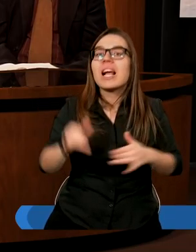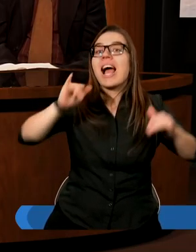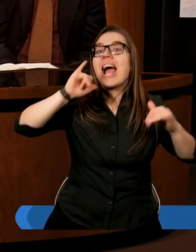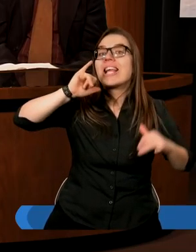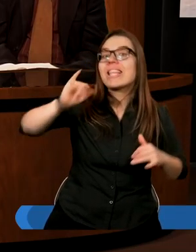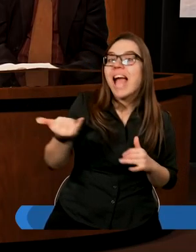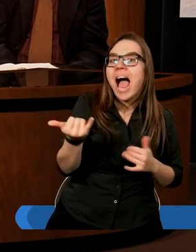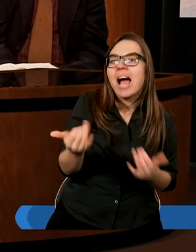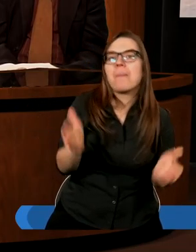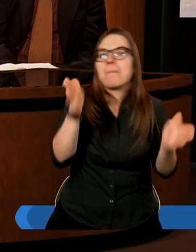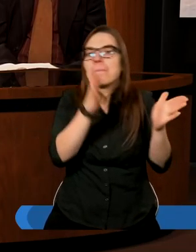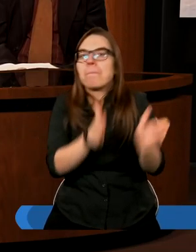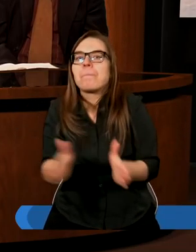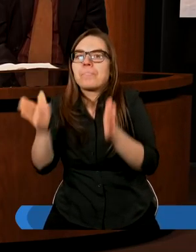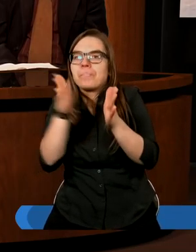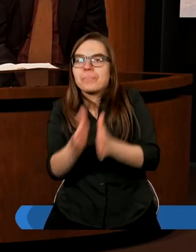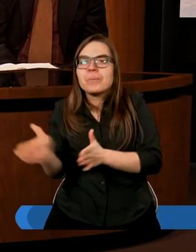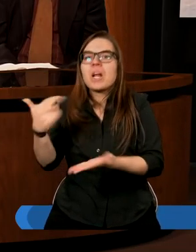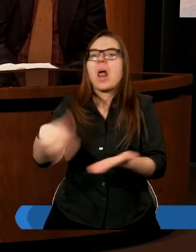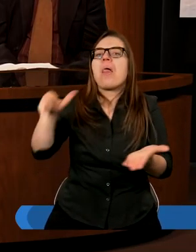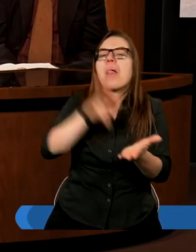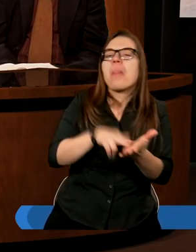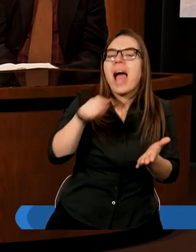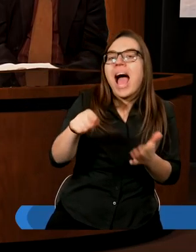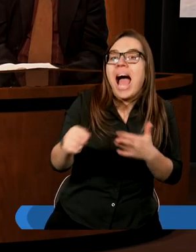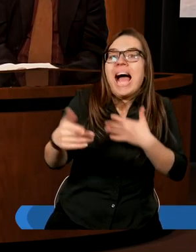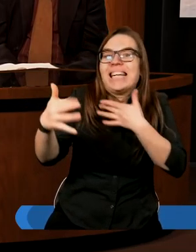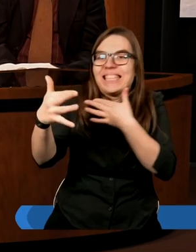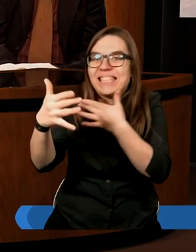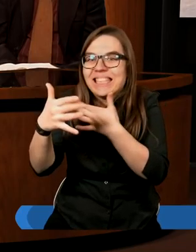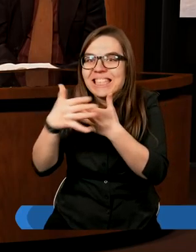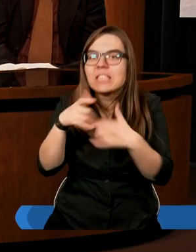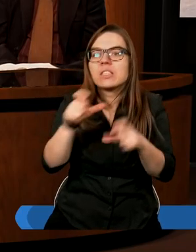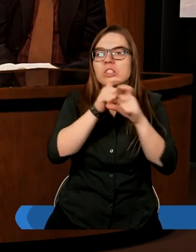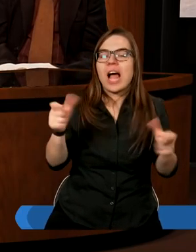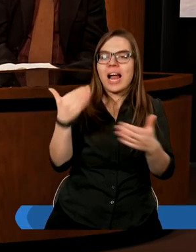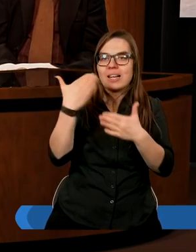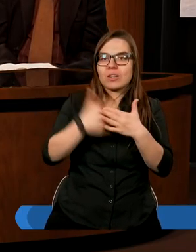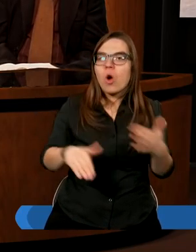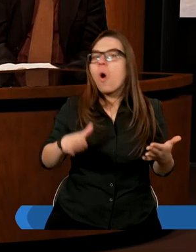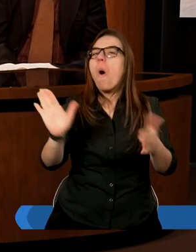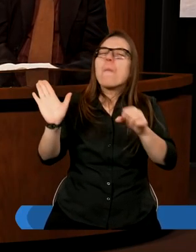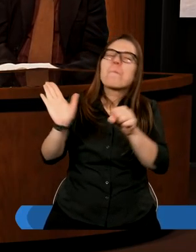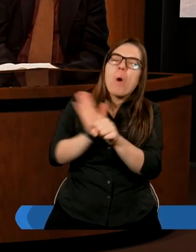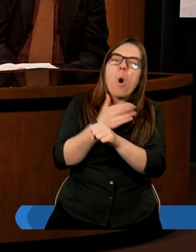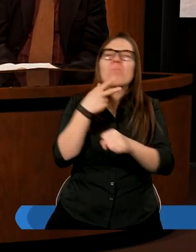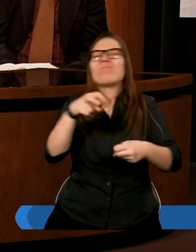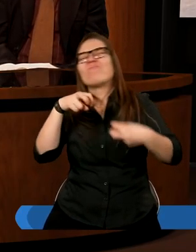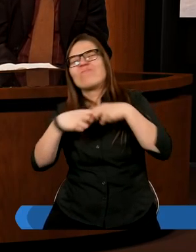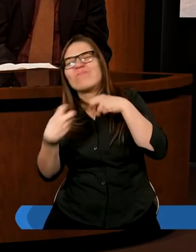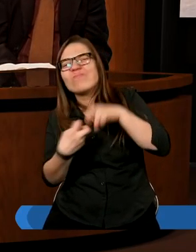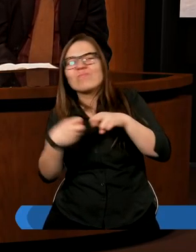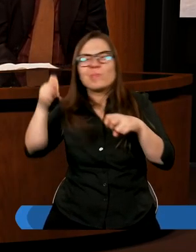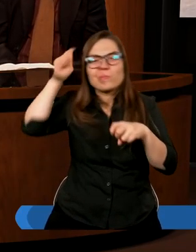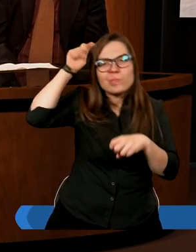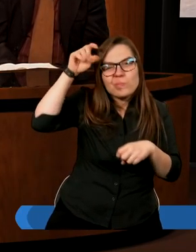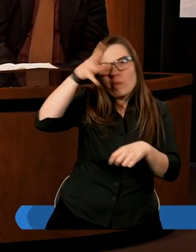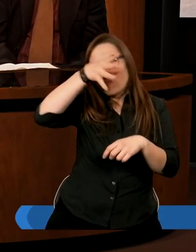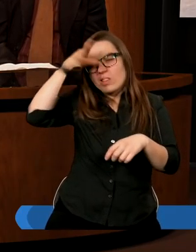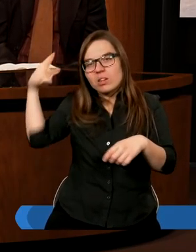przygotować się na czasy końca aby mimo tych problemów o których mówiliśmy które się działy